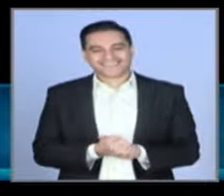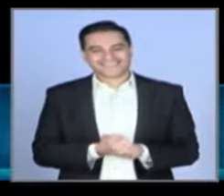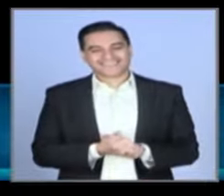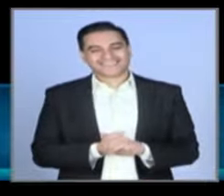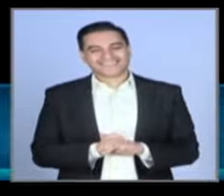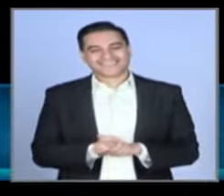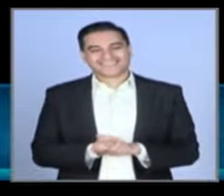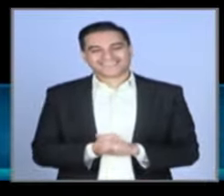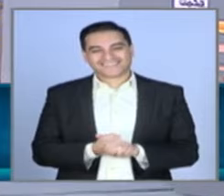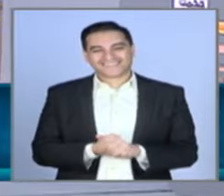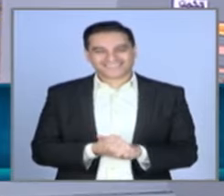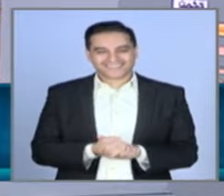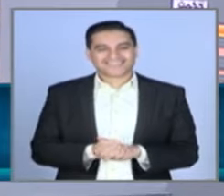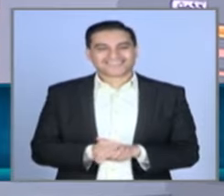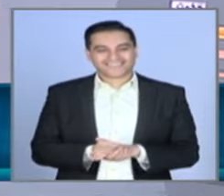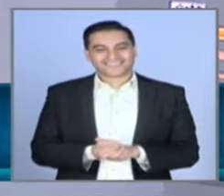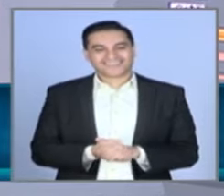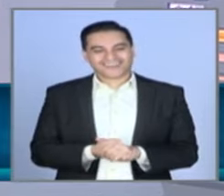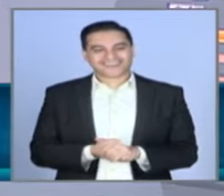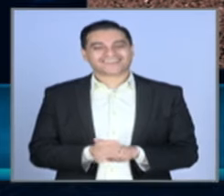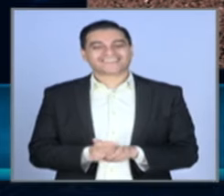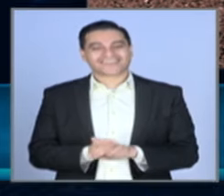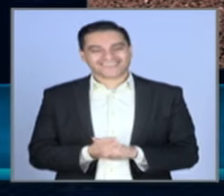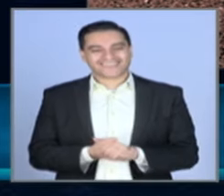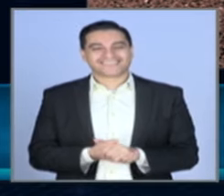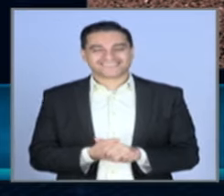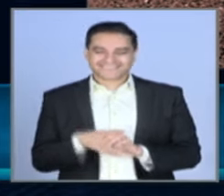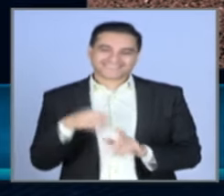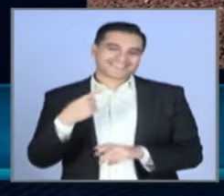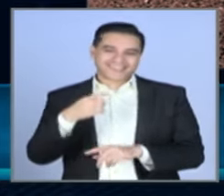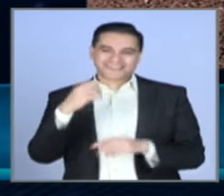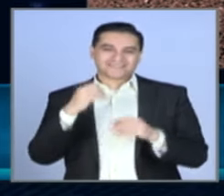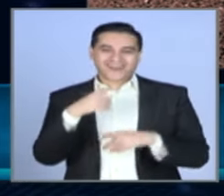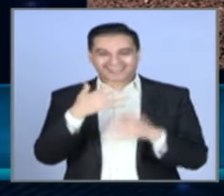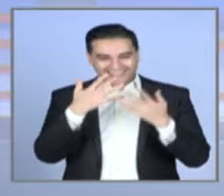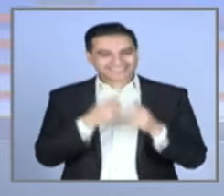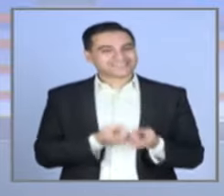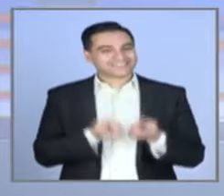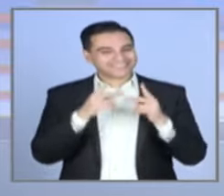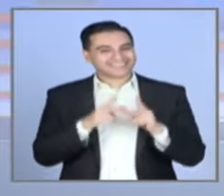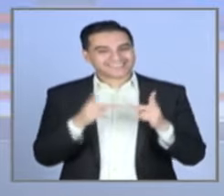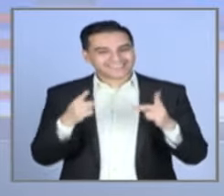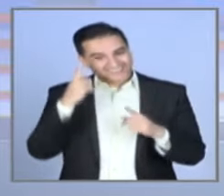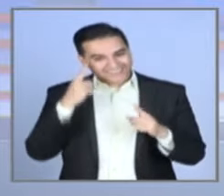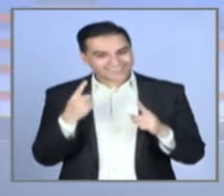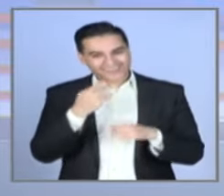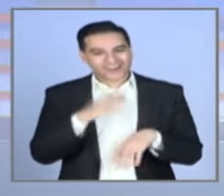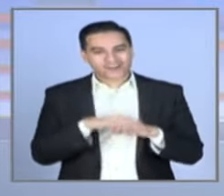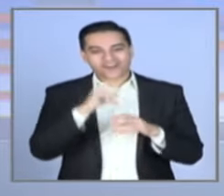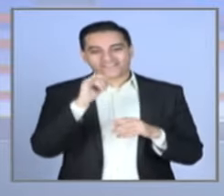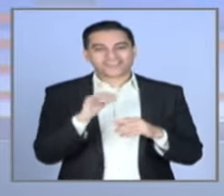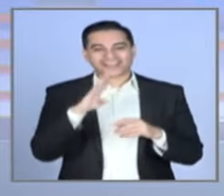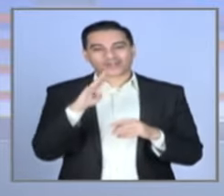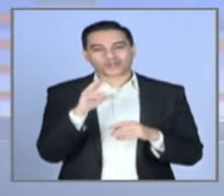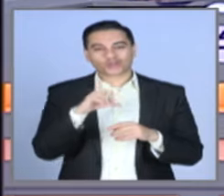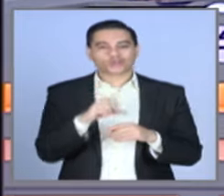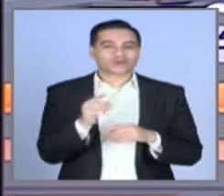فرنساوي فعلا، برافو عليك، فكرت. بس حسبتها بطريقة جديدة جدا. رحت لفكتور هوجو وخدت